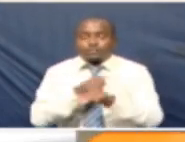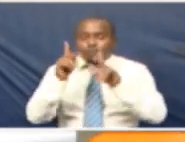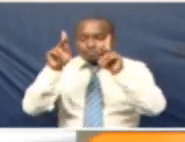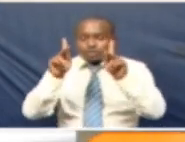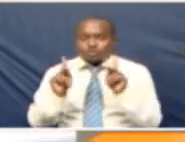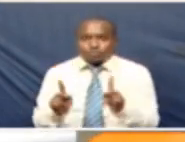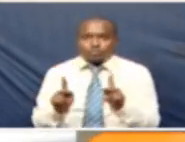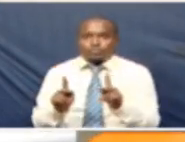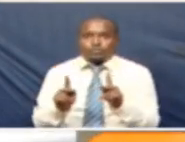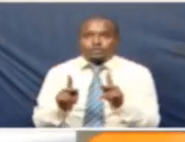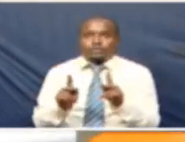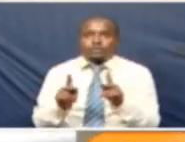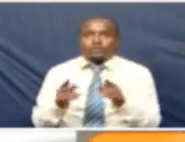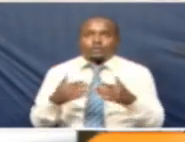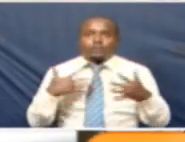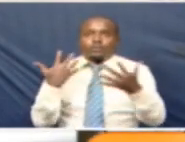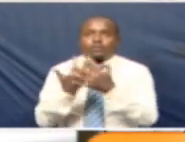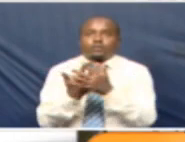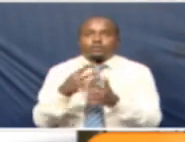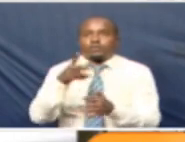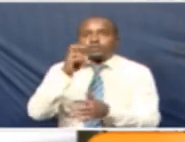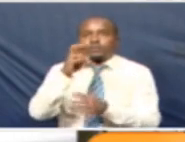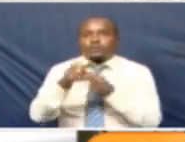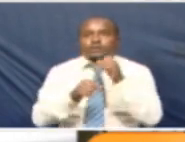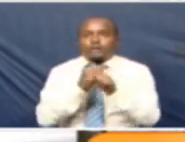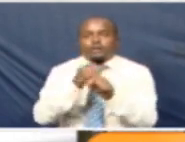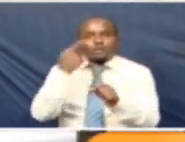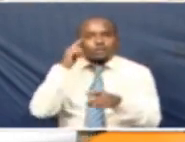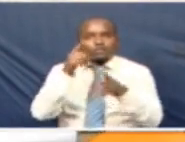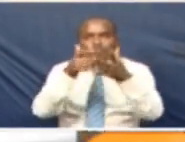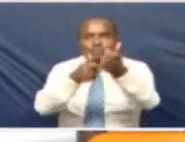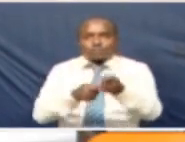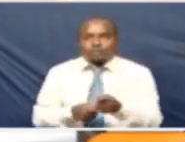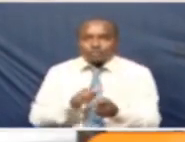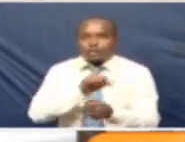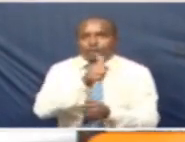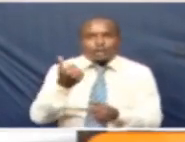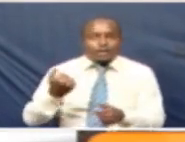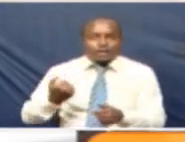Kisumu alifungwa jela kwa miaka 20 kwa kosa la kumnajisi msichana